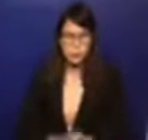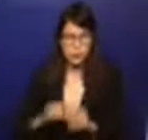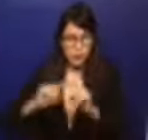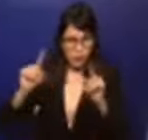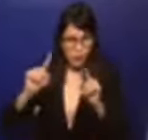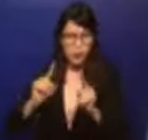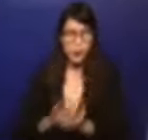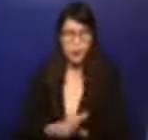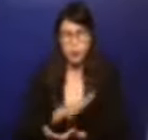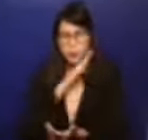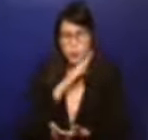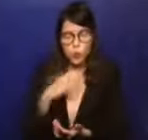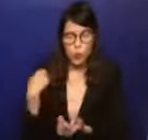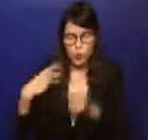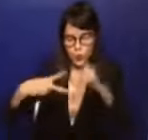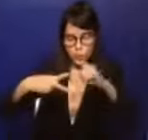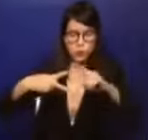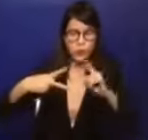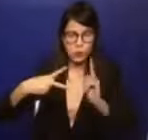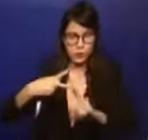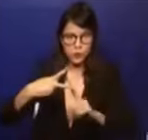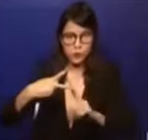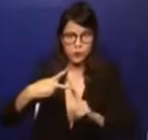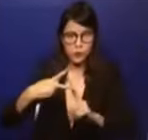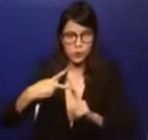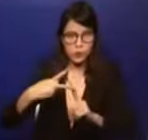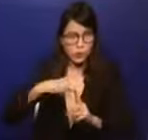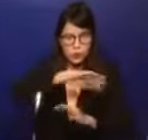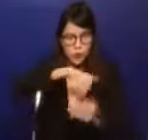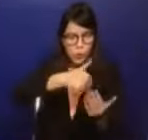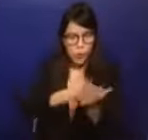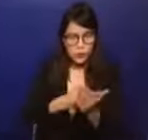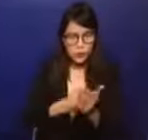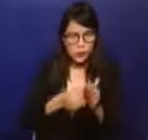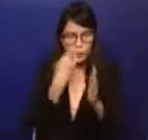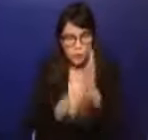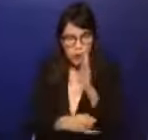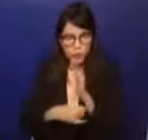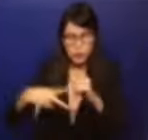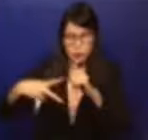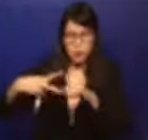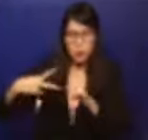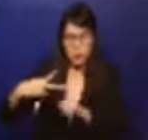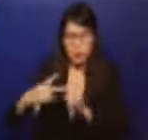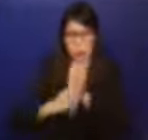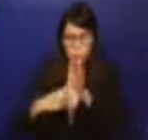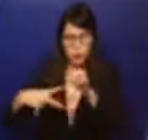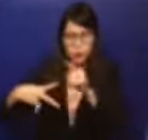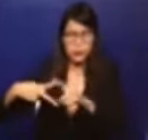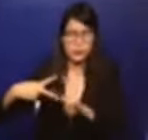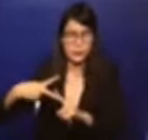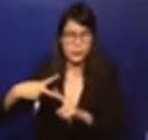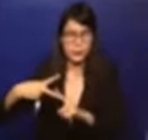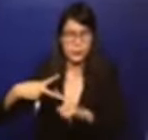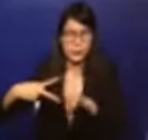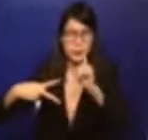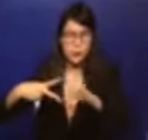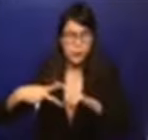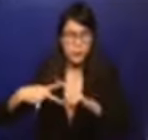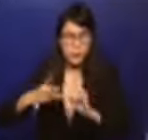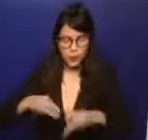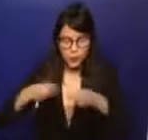าไม่เข้าข้อยกเว้น2ข้อนี้ถือว่ามีความผิดทั้งสิ้นข้อยกเว้นนั่นก็คือข้อ1เป็นการให้โดยธรร